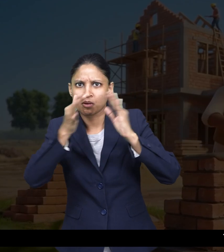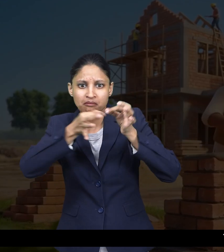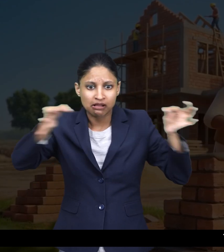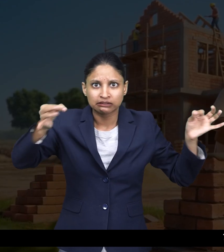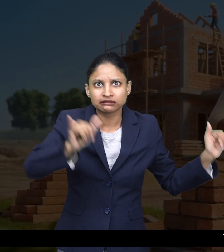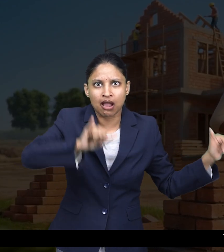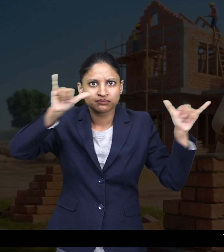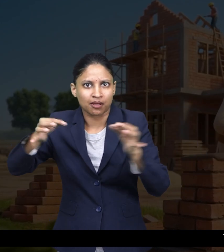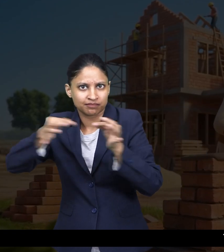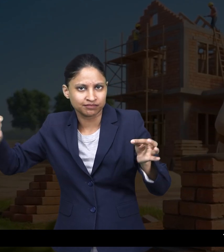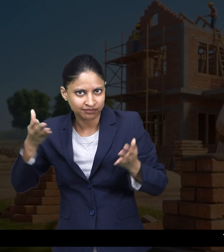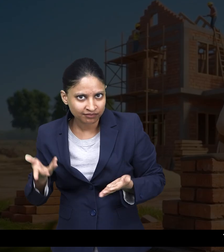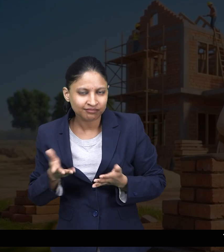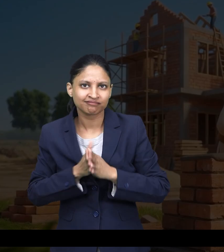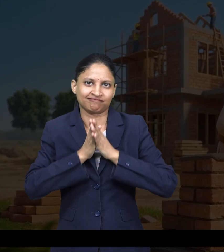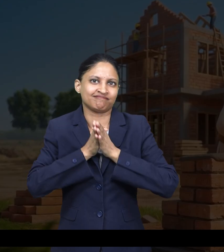मापन टेप,